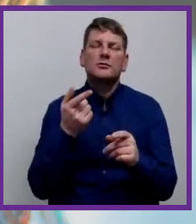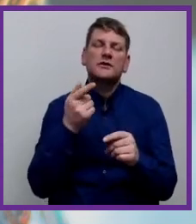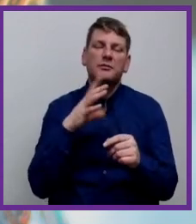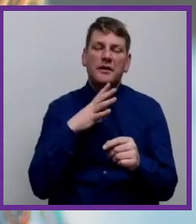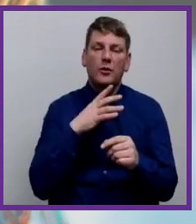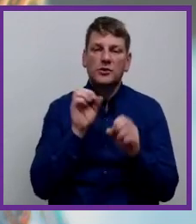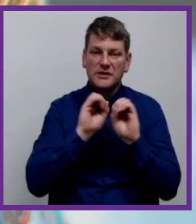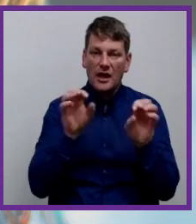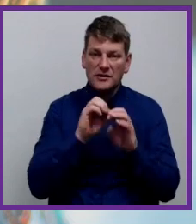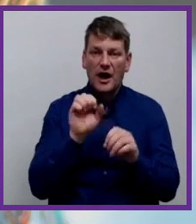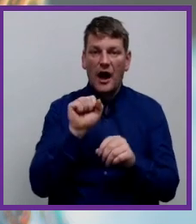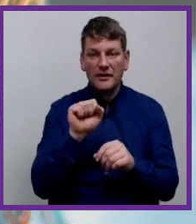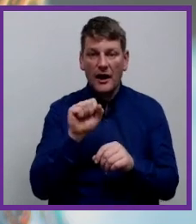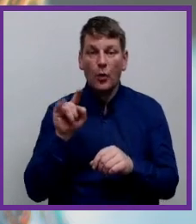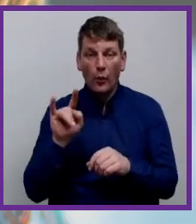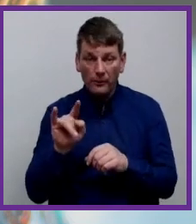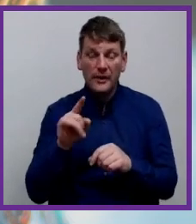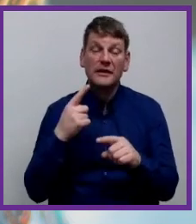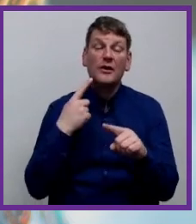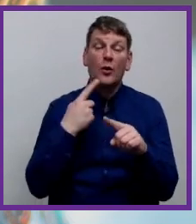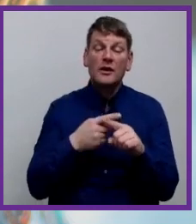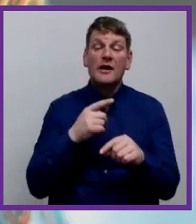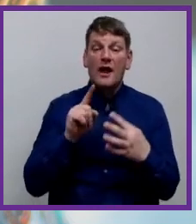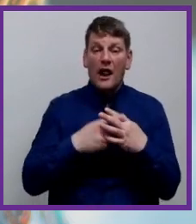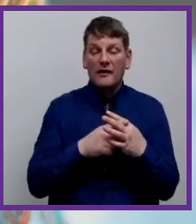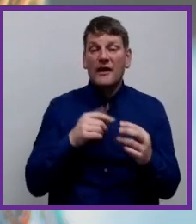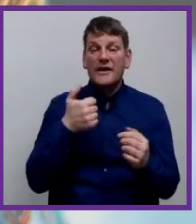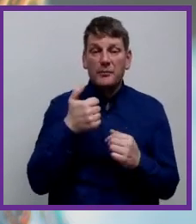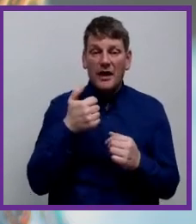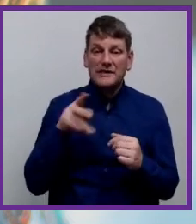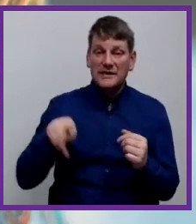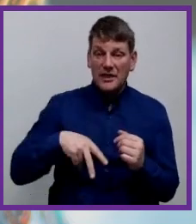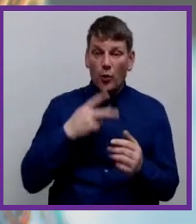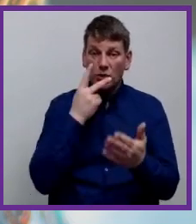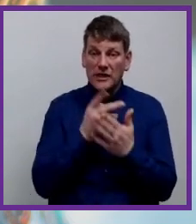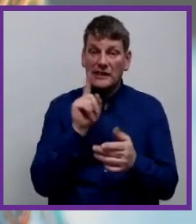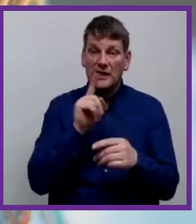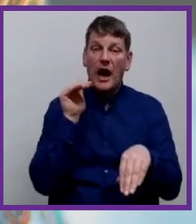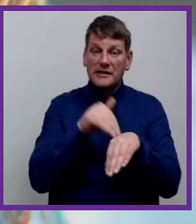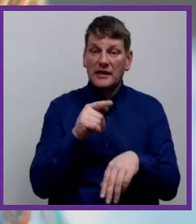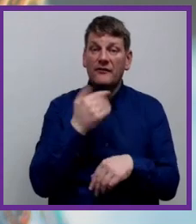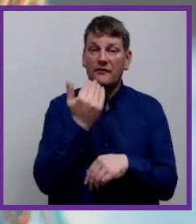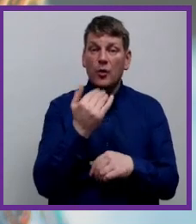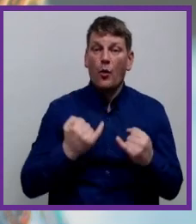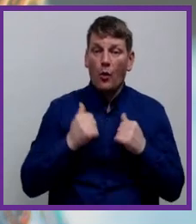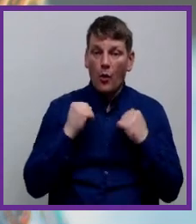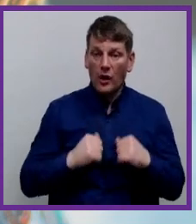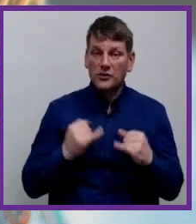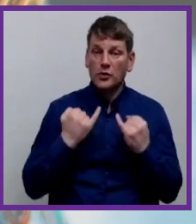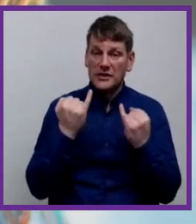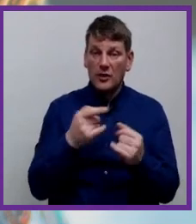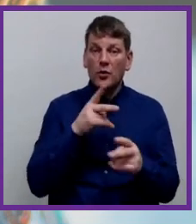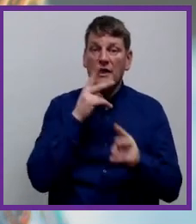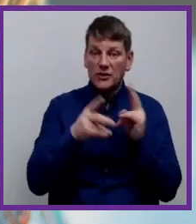Upītim. Un Jelgavas ģimnāzijas direktors uzskatīja, ka ir aizskats viņa gods un cieņa, un iesūdzēja